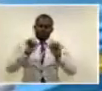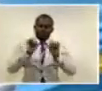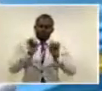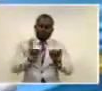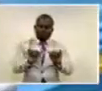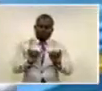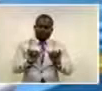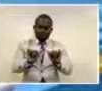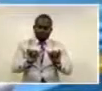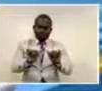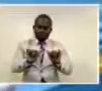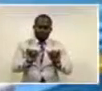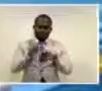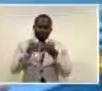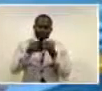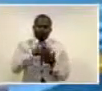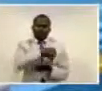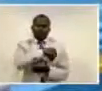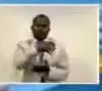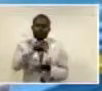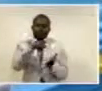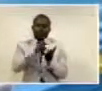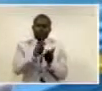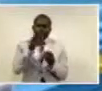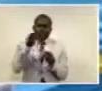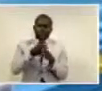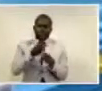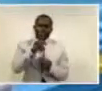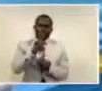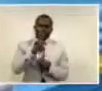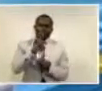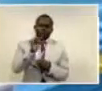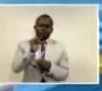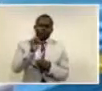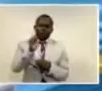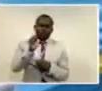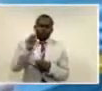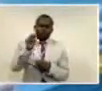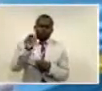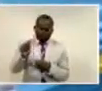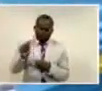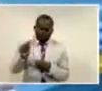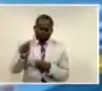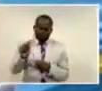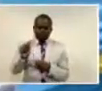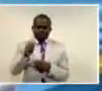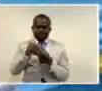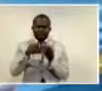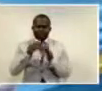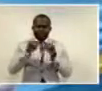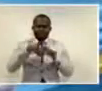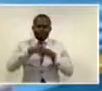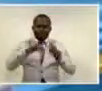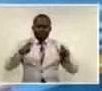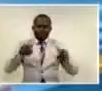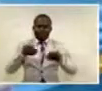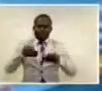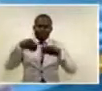asanga ari umukire wayiguze witwa Uwimana Solange yadusanze muri iyo sambu bari